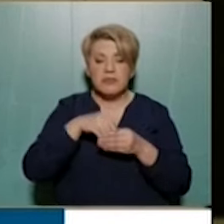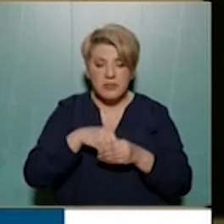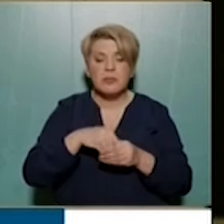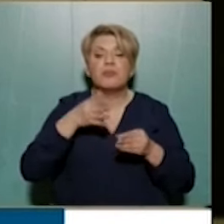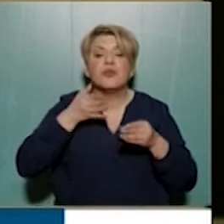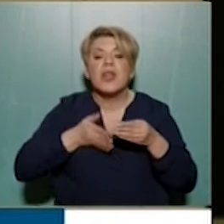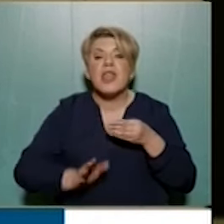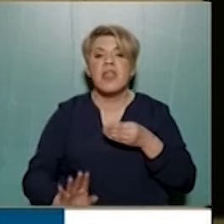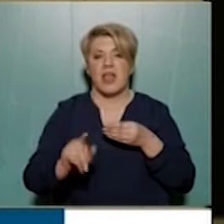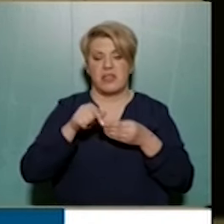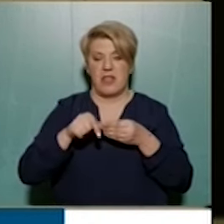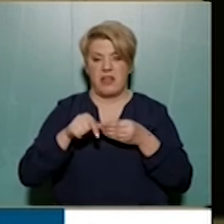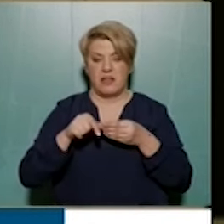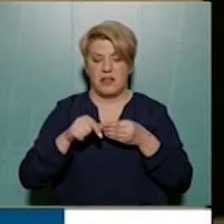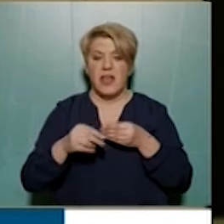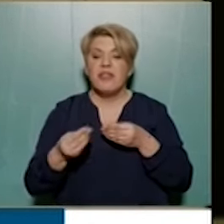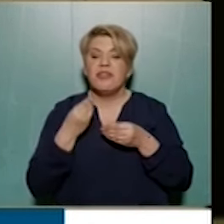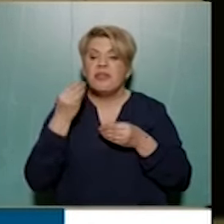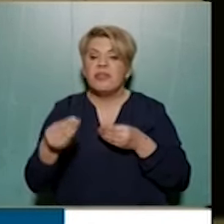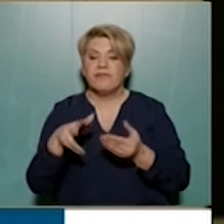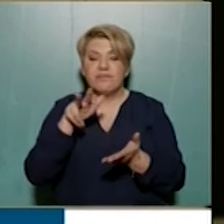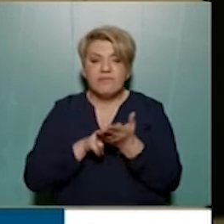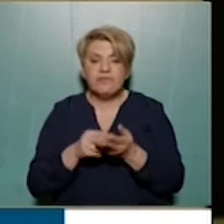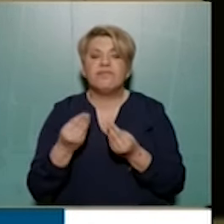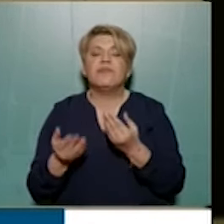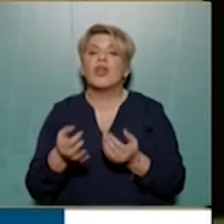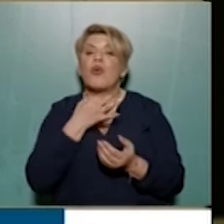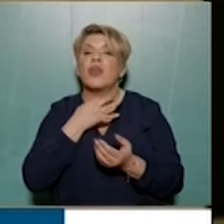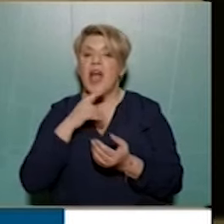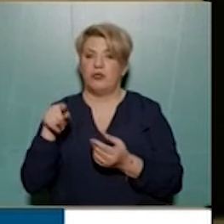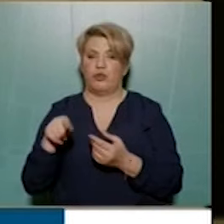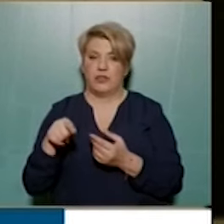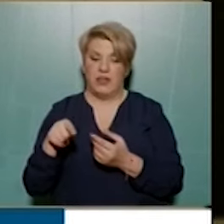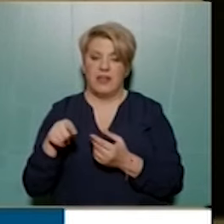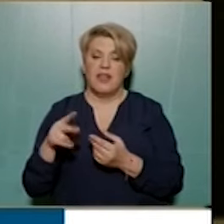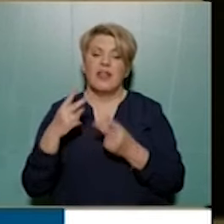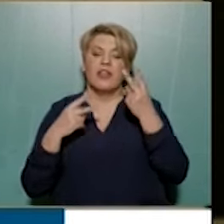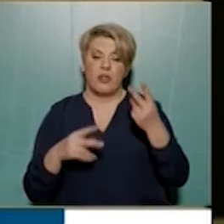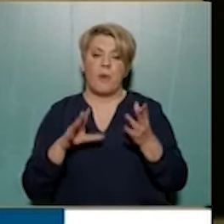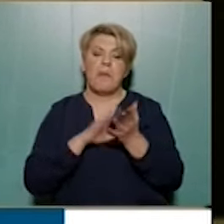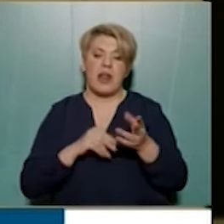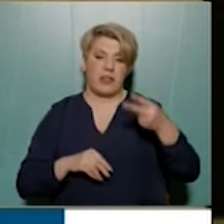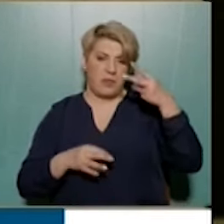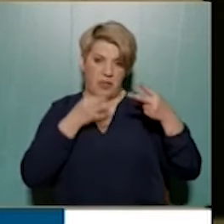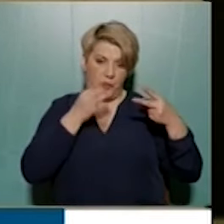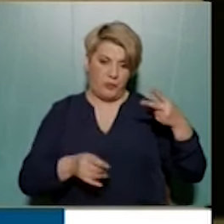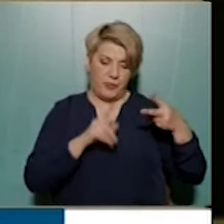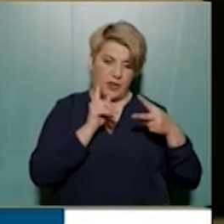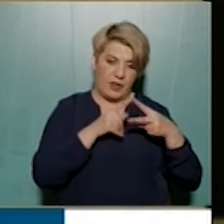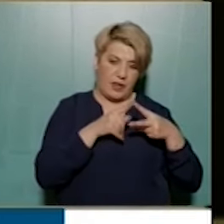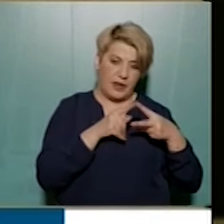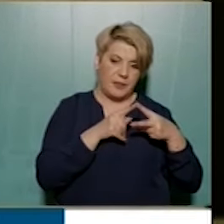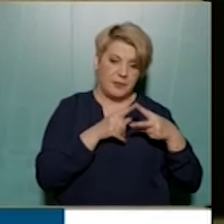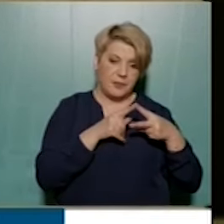που γεννιέται και θρέφει αυτό το σύστημα και το χρειάζεται. Και θα πω δύο απλά παραδείγματα. Ένα από